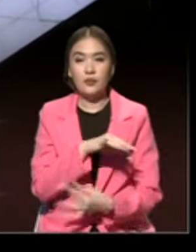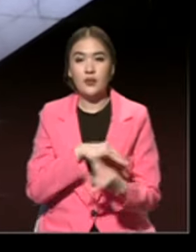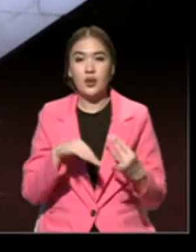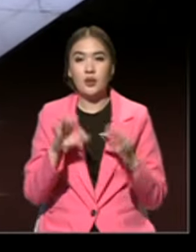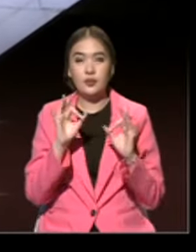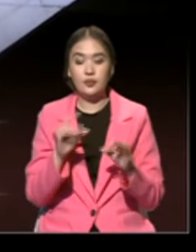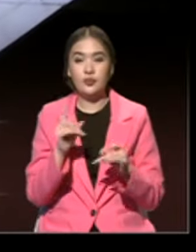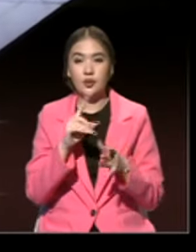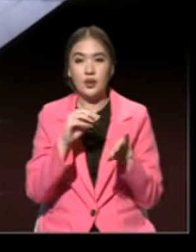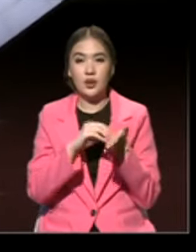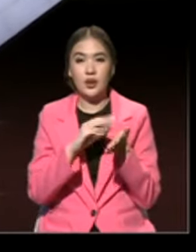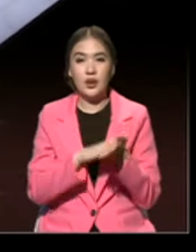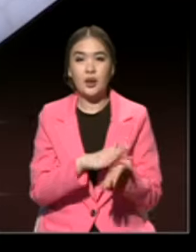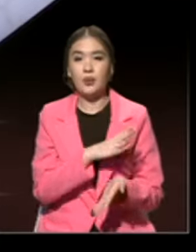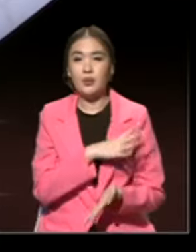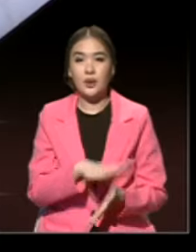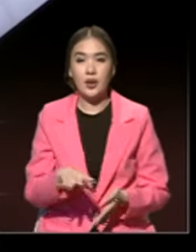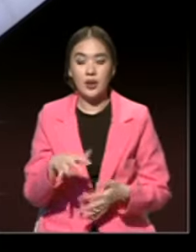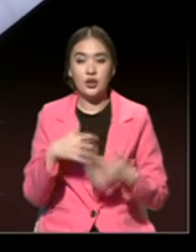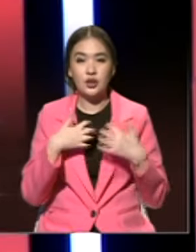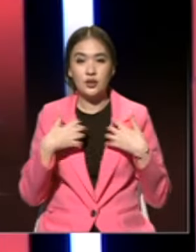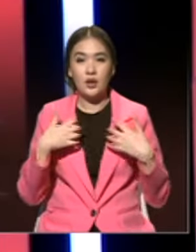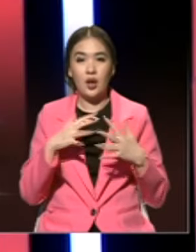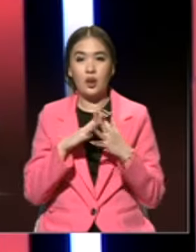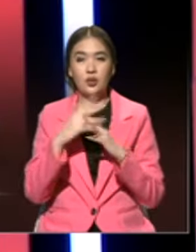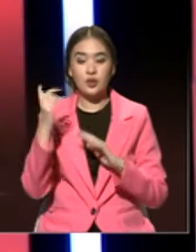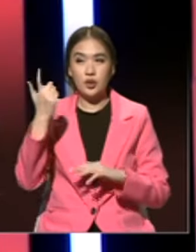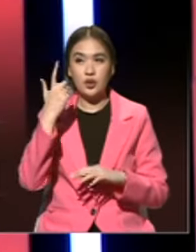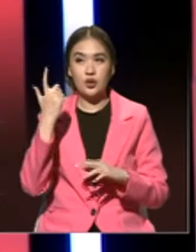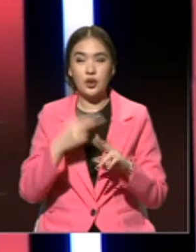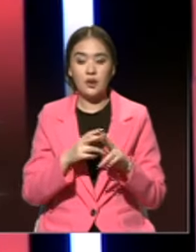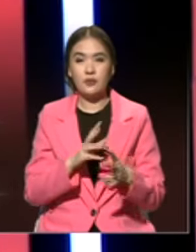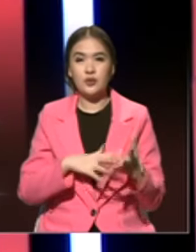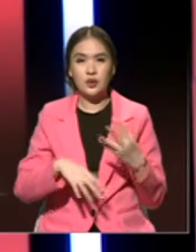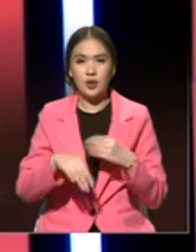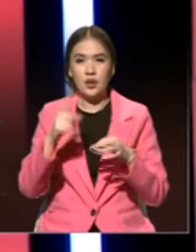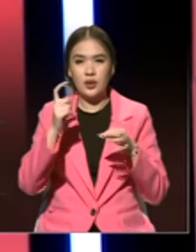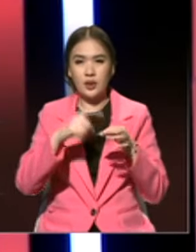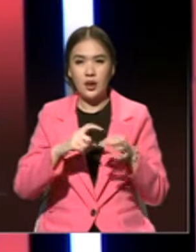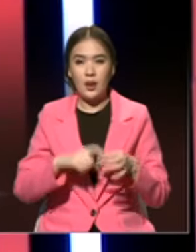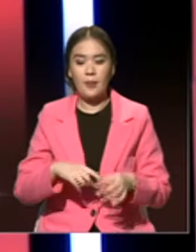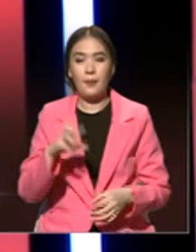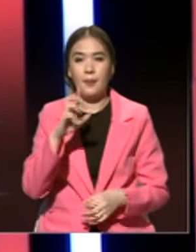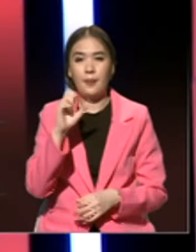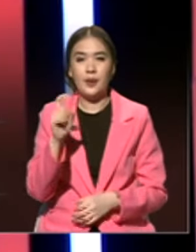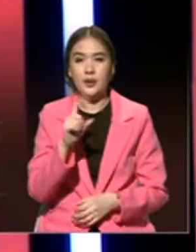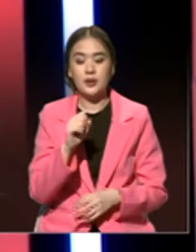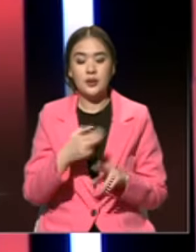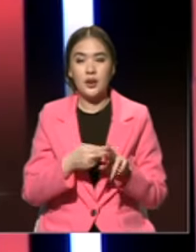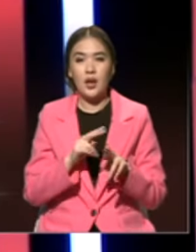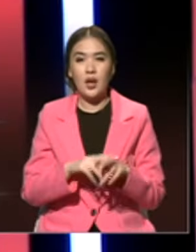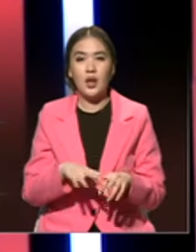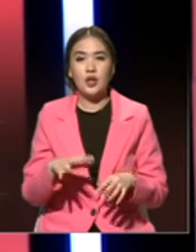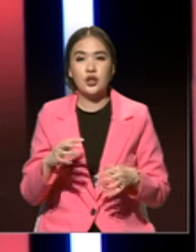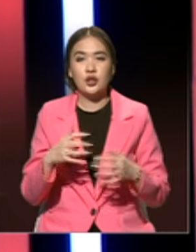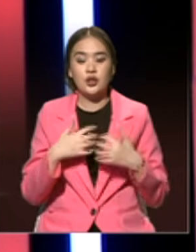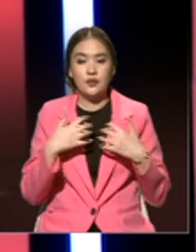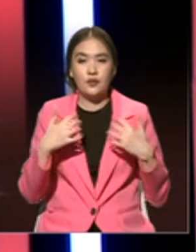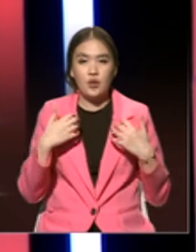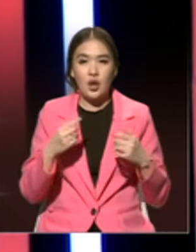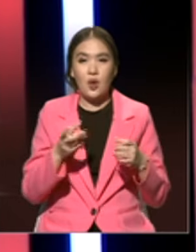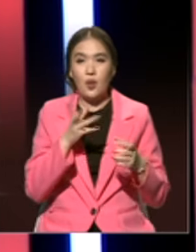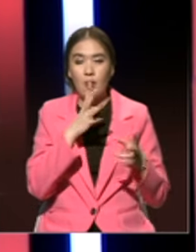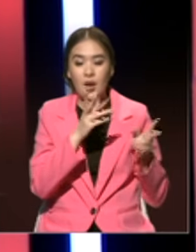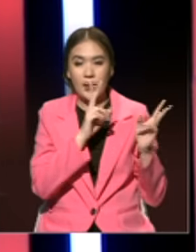тіркелмеген малдарға қатысты. Иә. Ауыл шаруашылық жануарлардың бірыңғай тіркеу базасына малды уақытылы